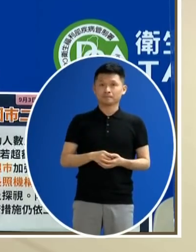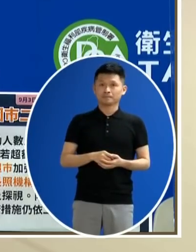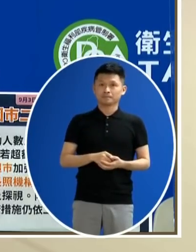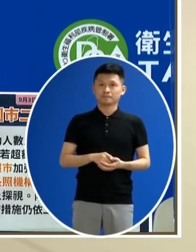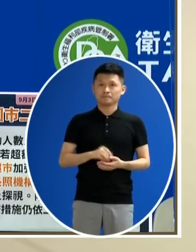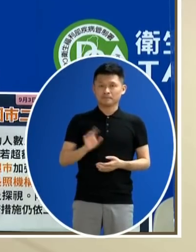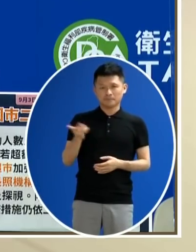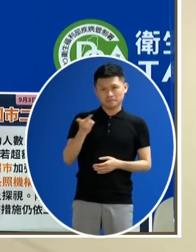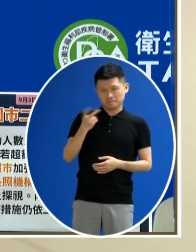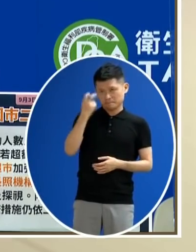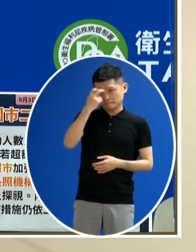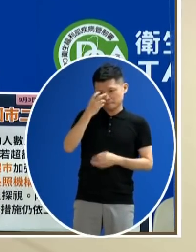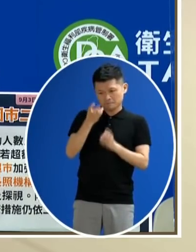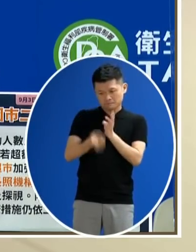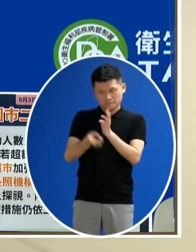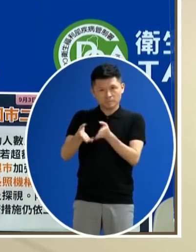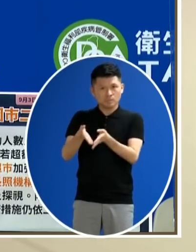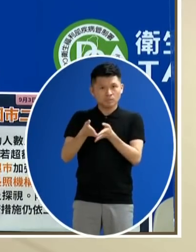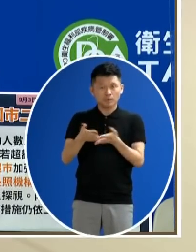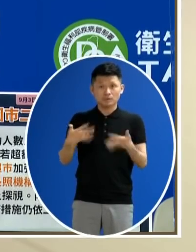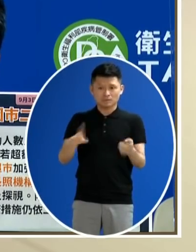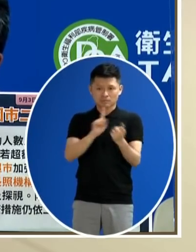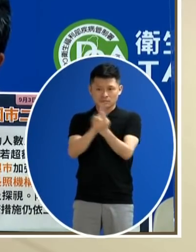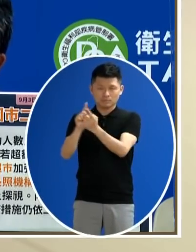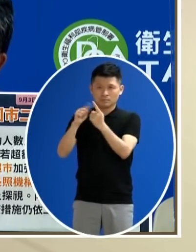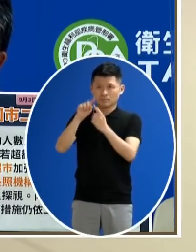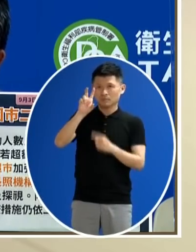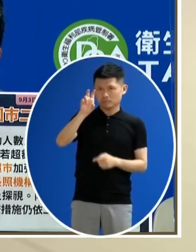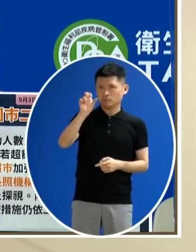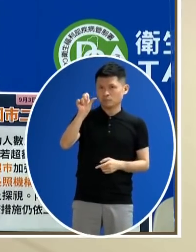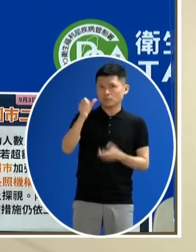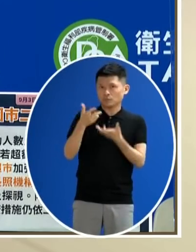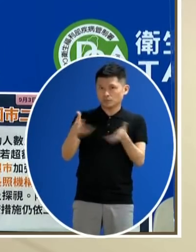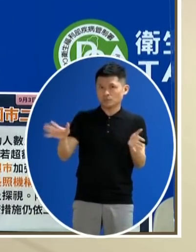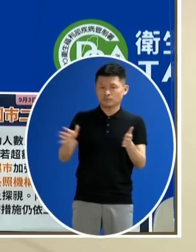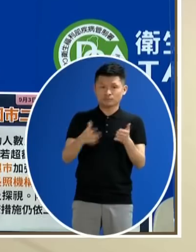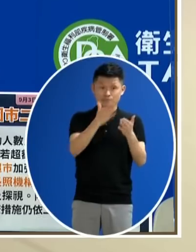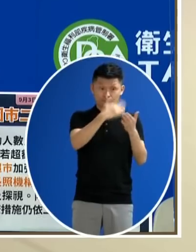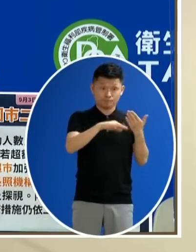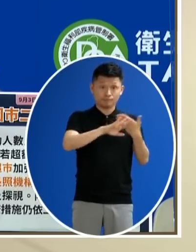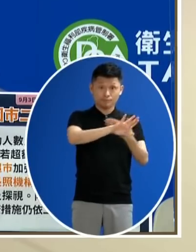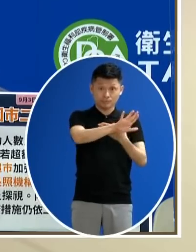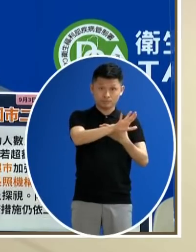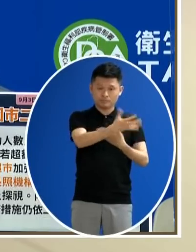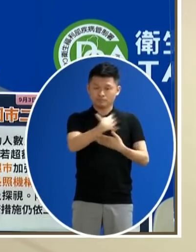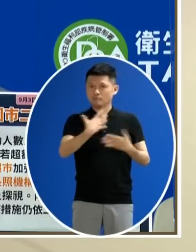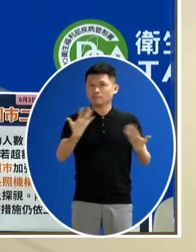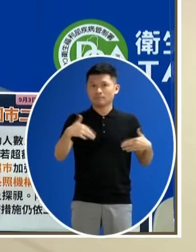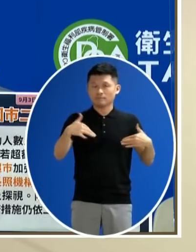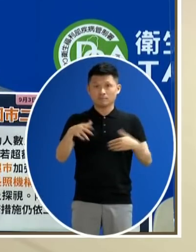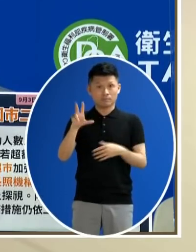很多的一些检验，我们现在目前先框列了75根，除了学校的以外。